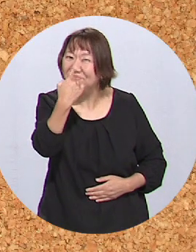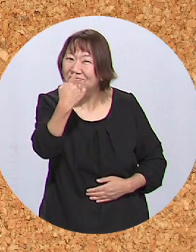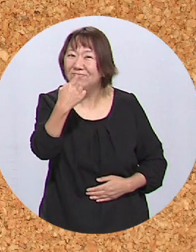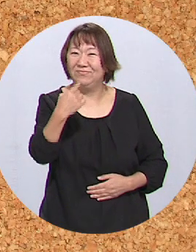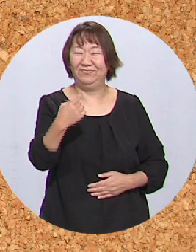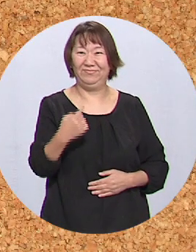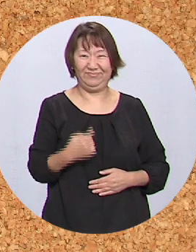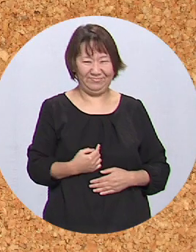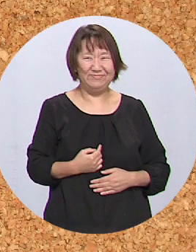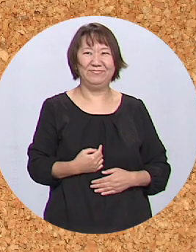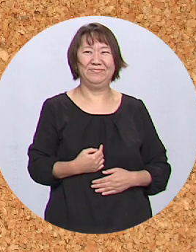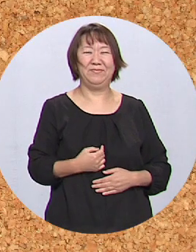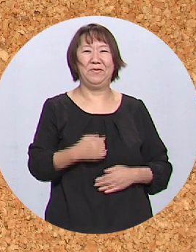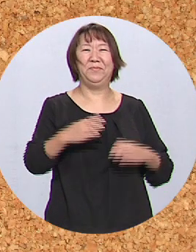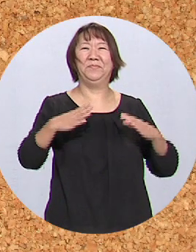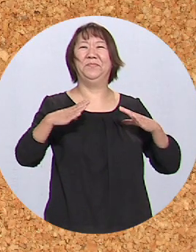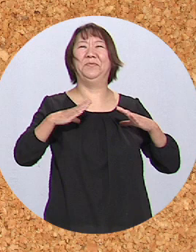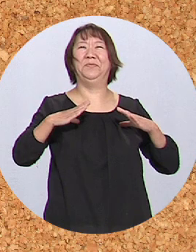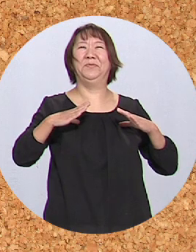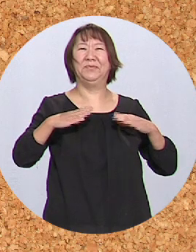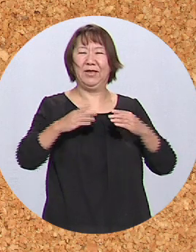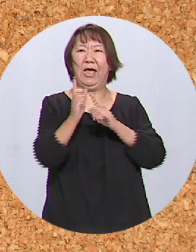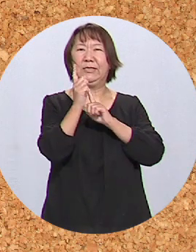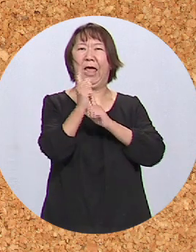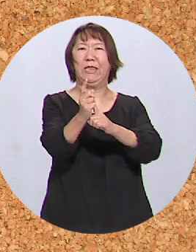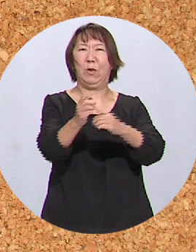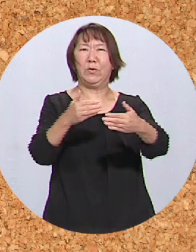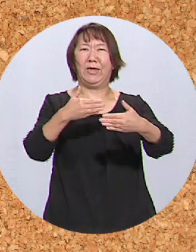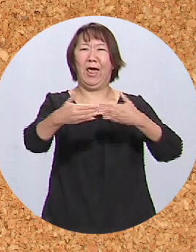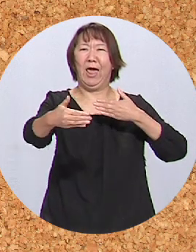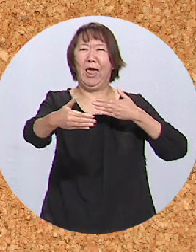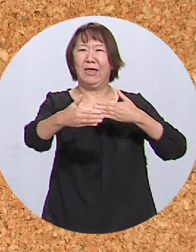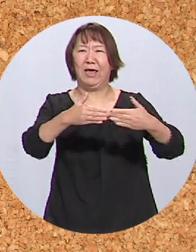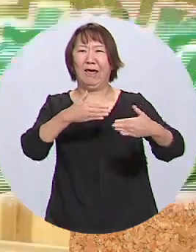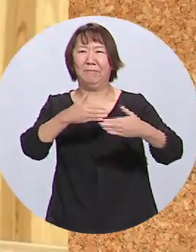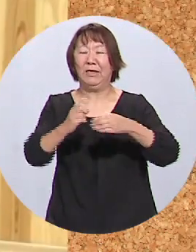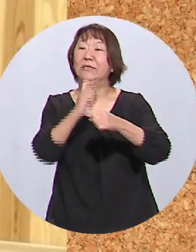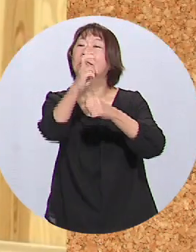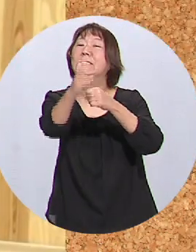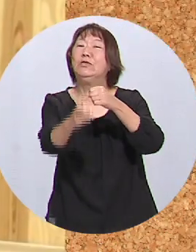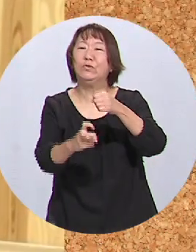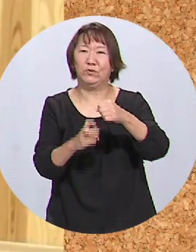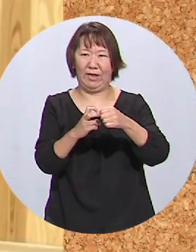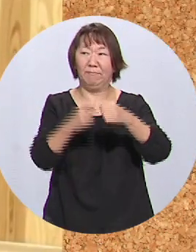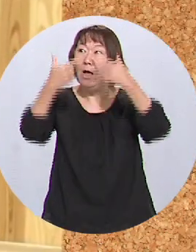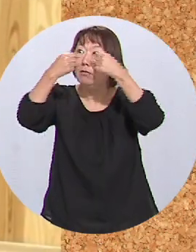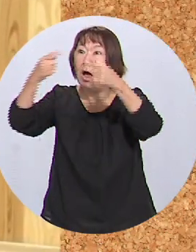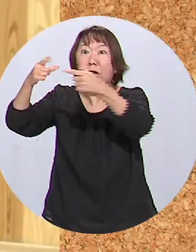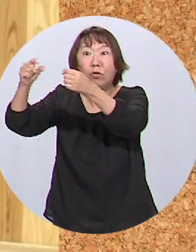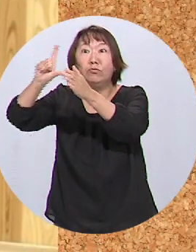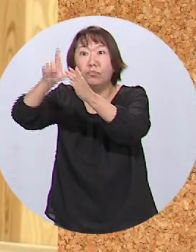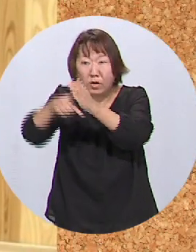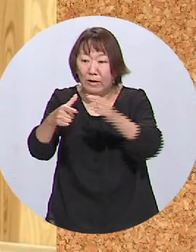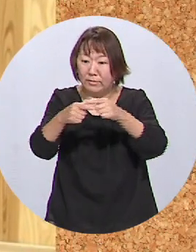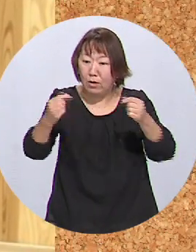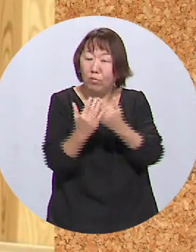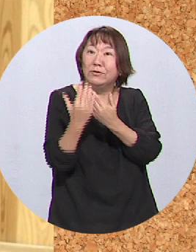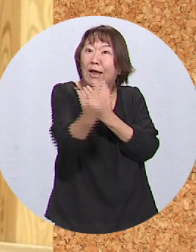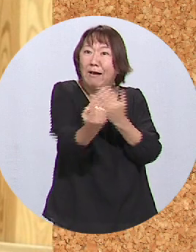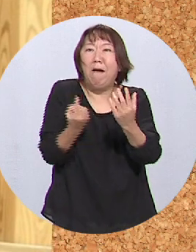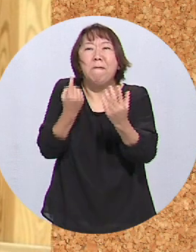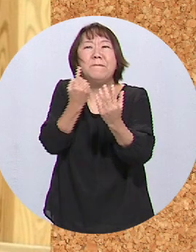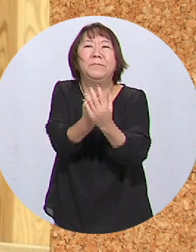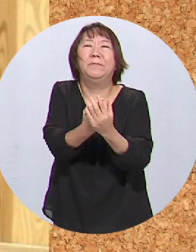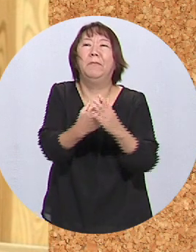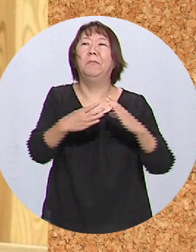金井、何を隠そう剣道歴20年3段の有段者。大学時代には全国大会にも出